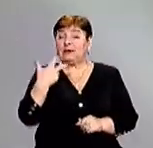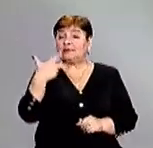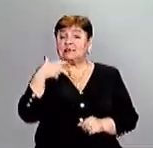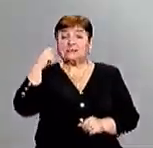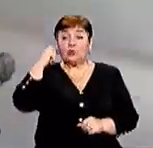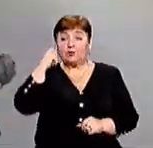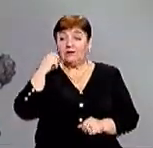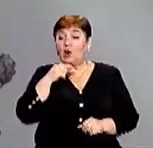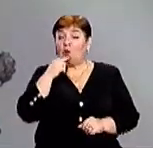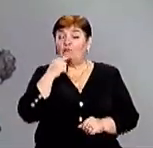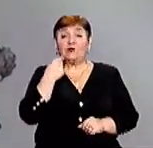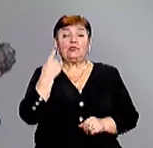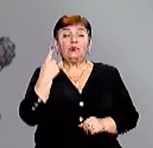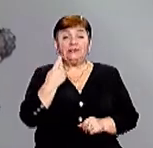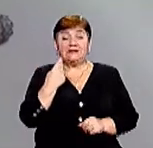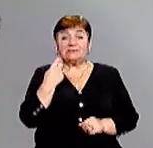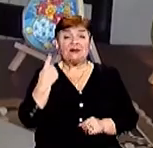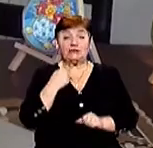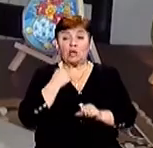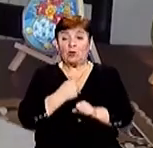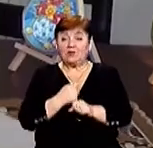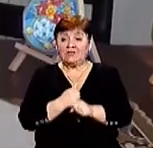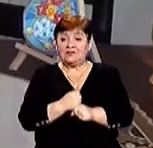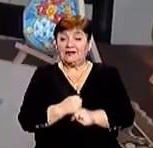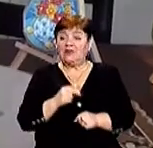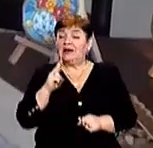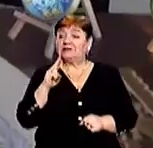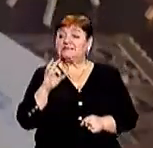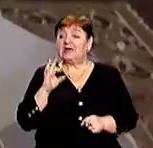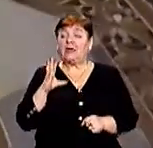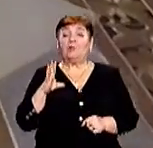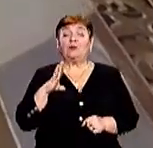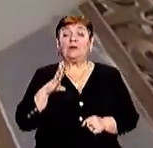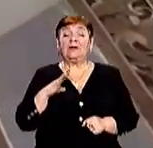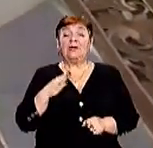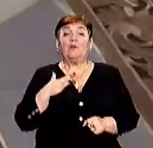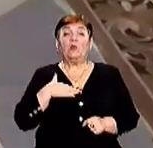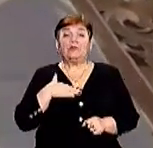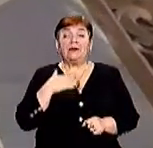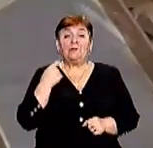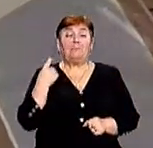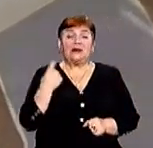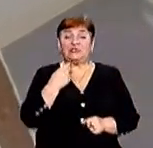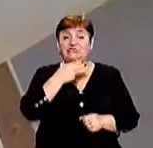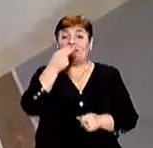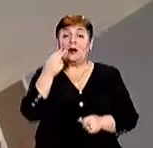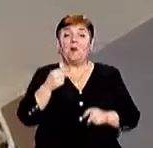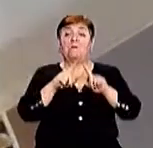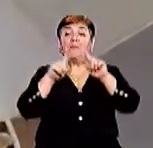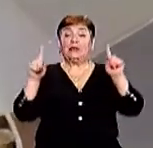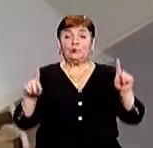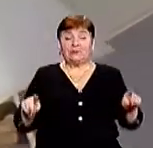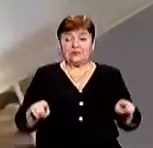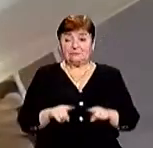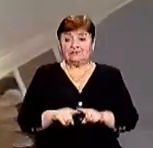30 років, показує одні з перших своїх робіт. Ну, це от були такі мої перші малюнки, котрі я дуже ними,